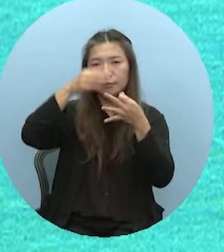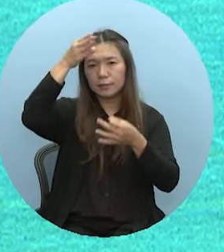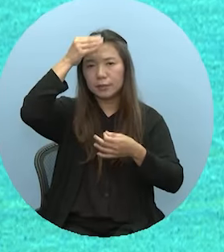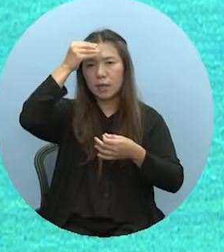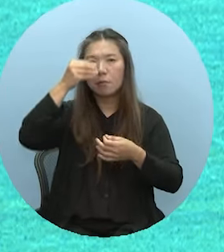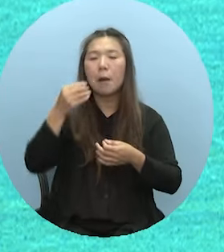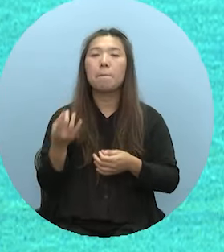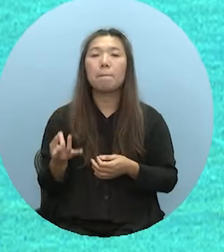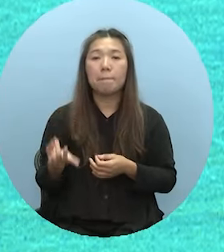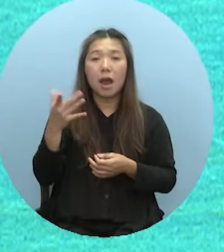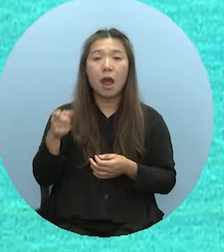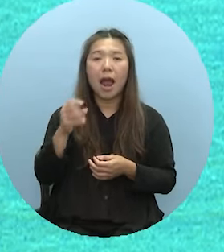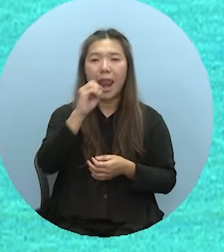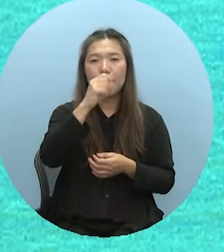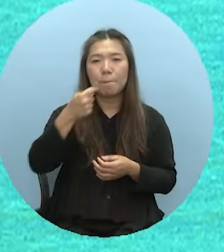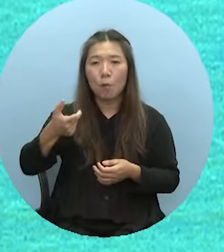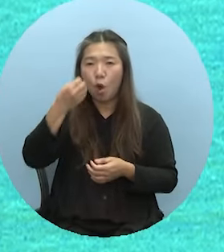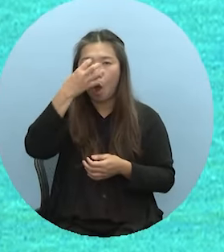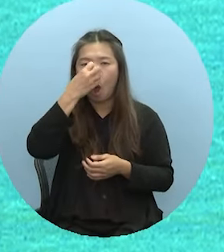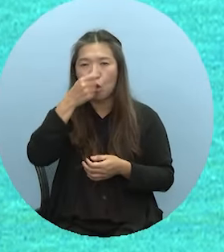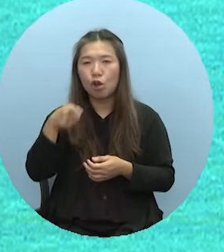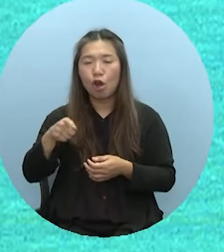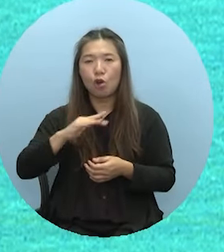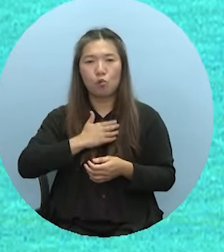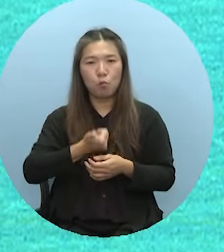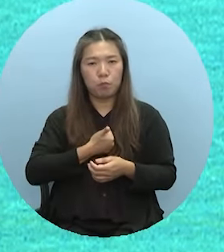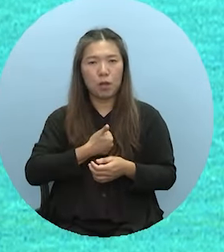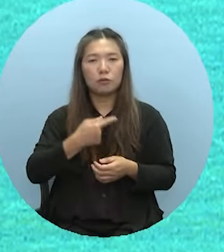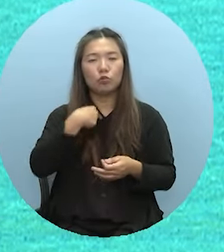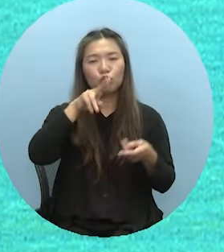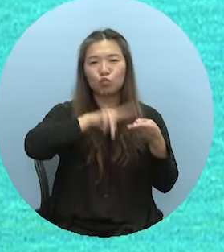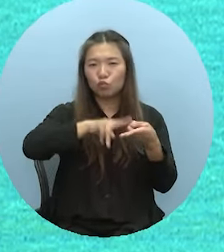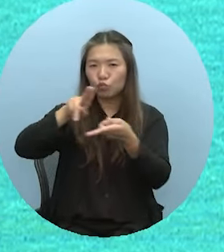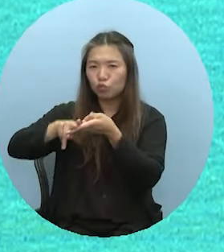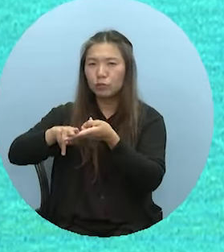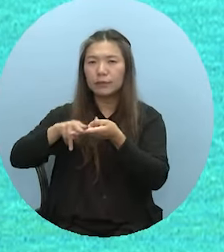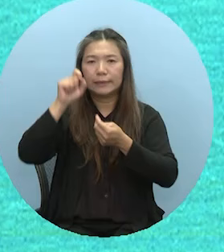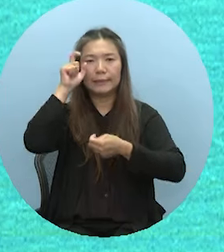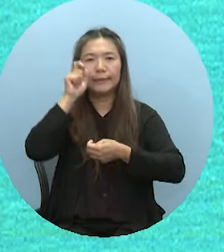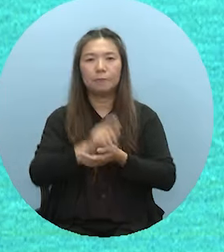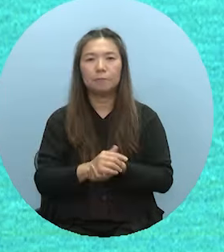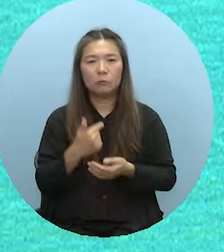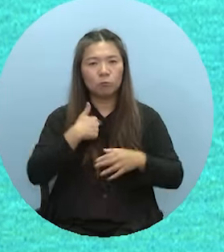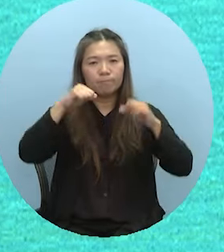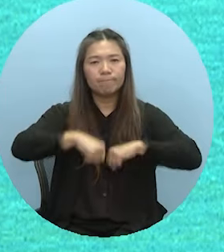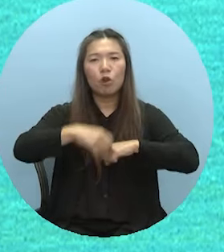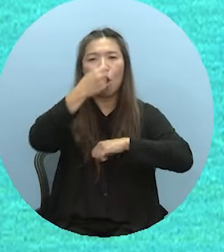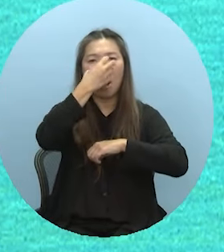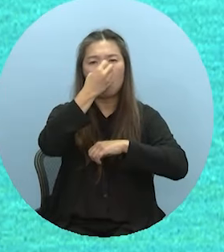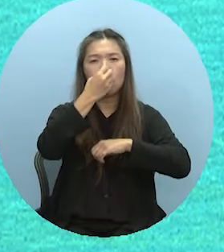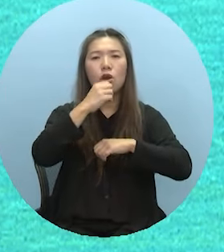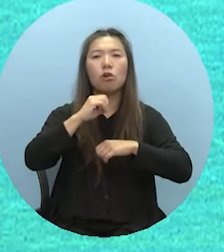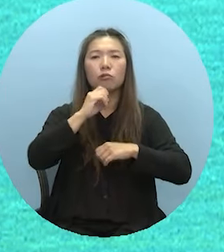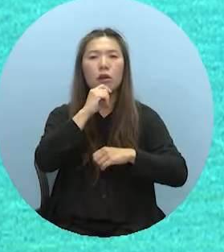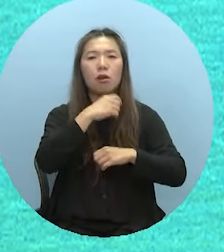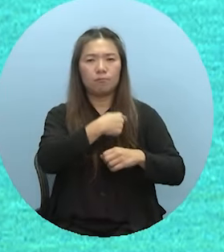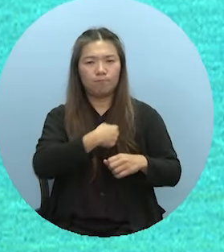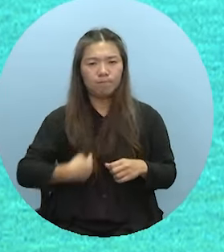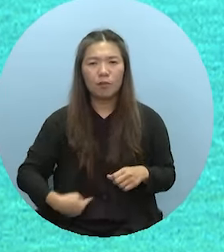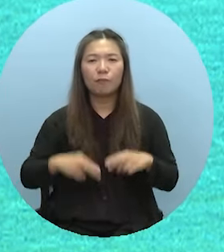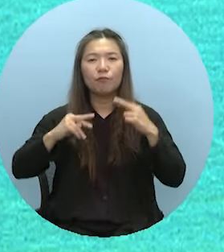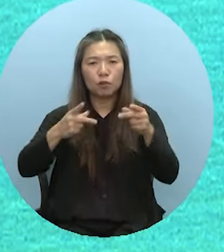祖籍寧波的香港企業家重要回信精神，堅定對香港和國家發展的